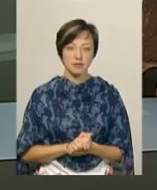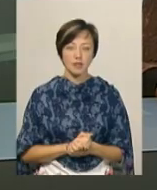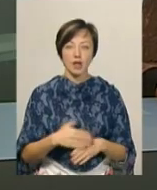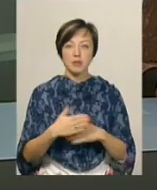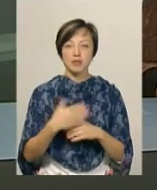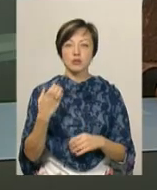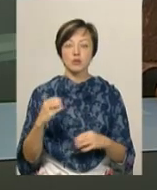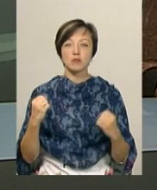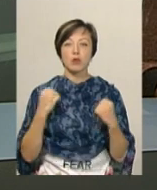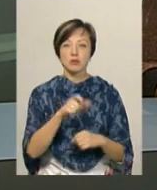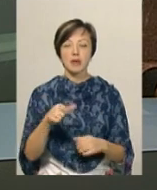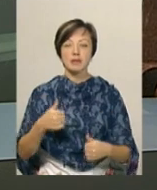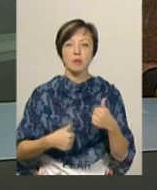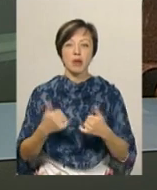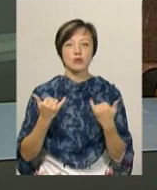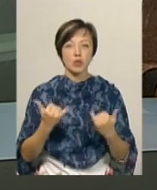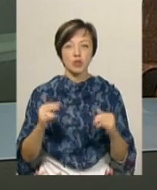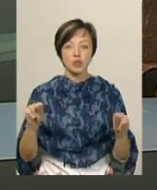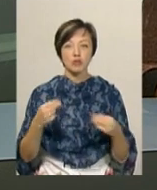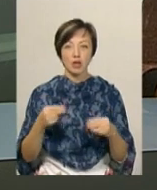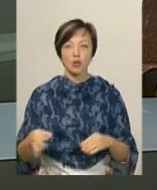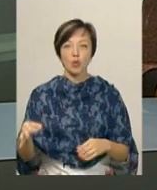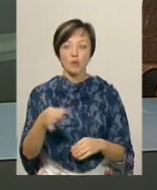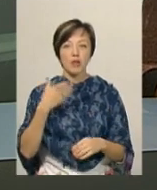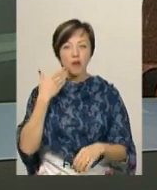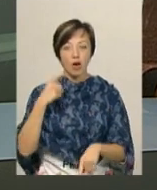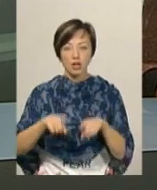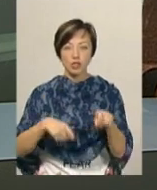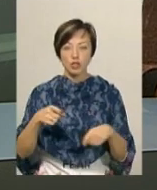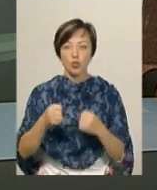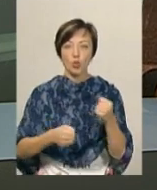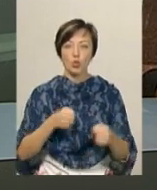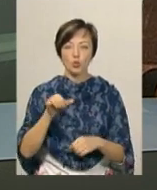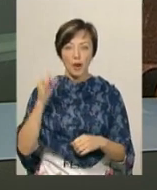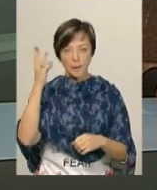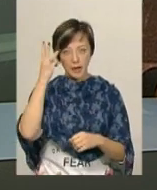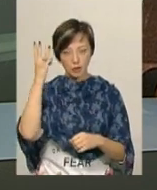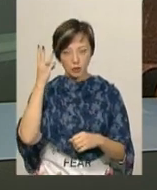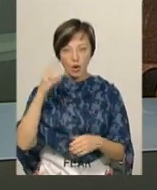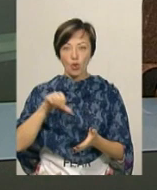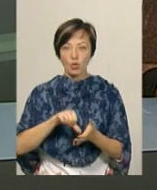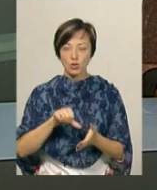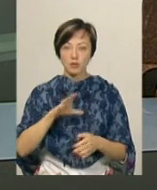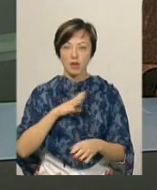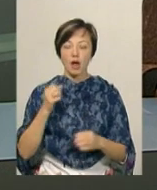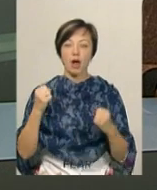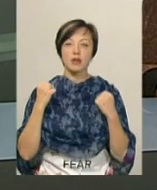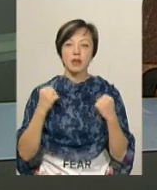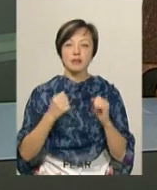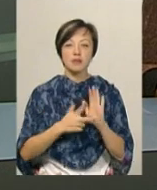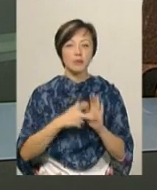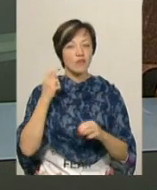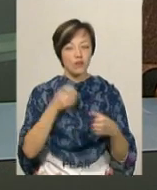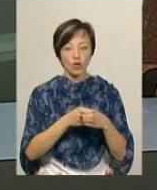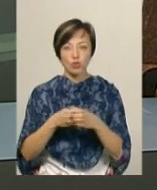Близько сотні спортсменів змагалися сьогодні на чемпіонаті області з легкоатлетичного кросу у Хмельницькому. Участь брали атлети в 8 вікових груп